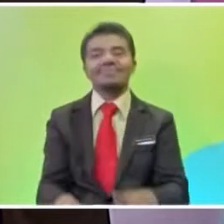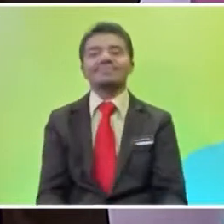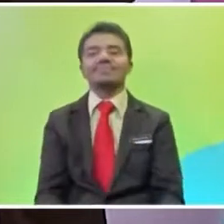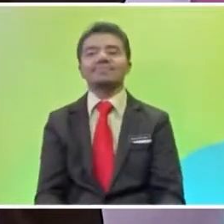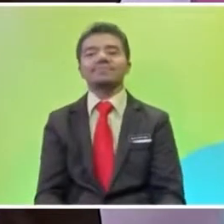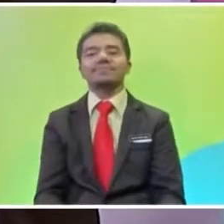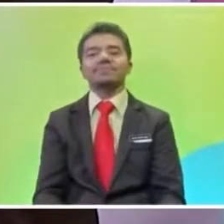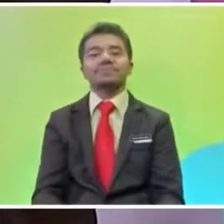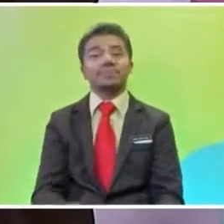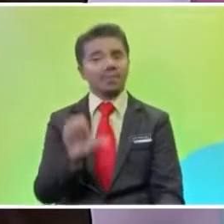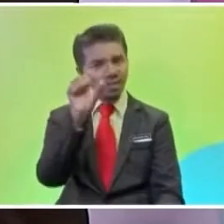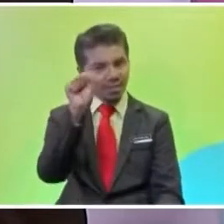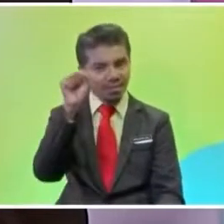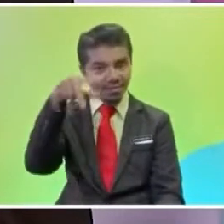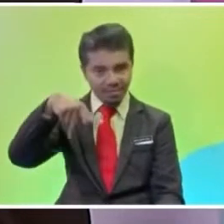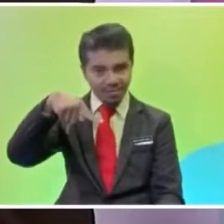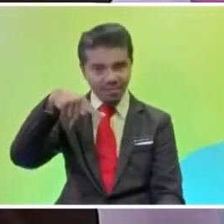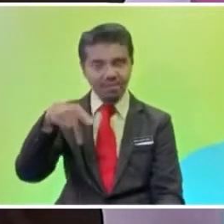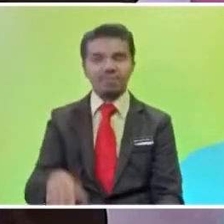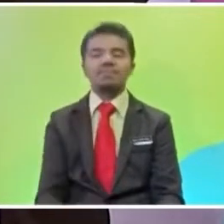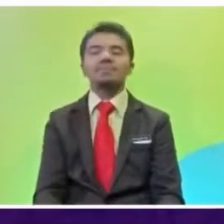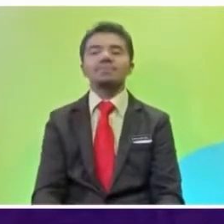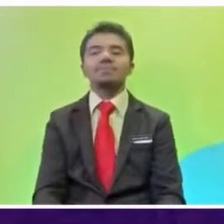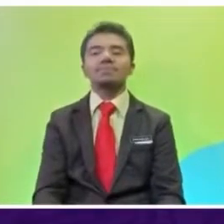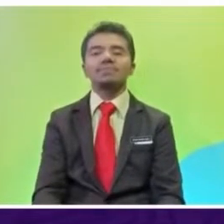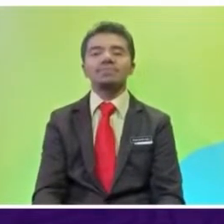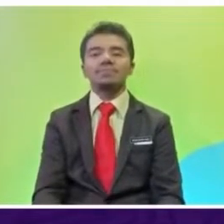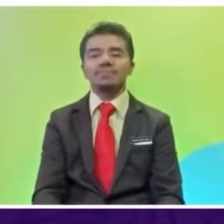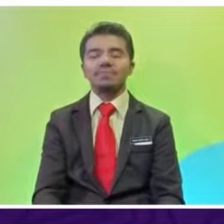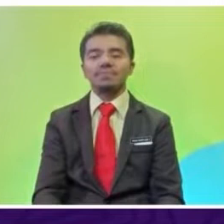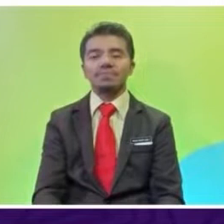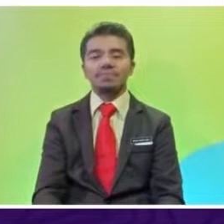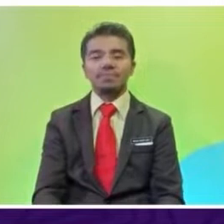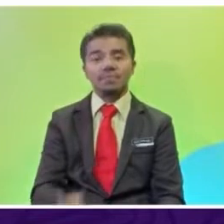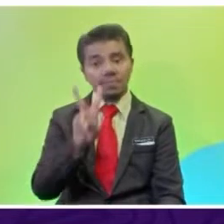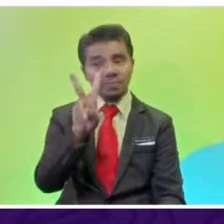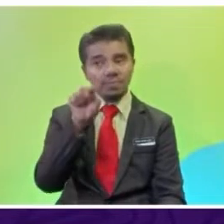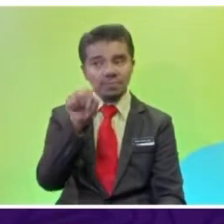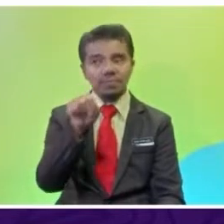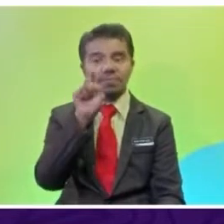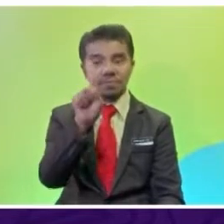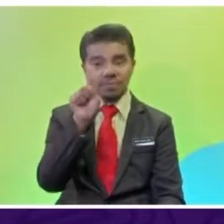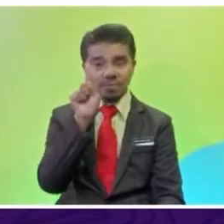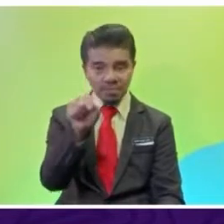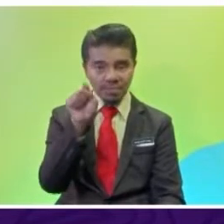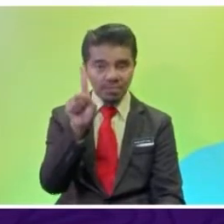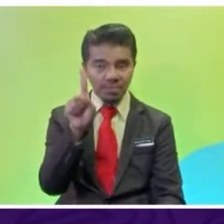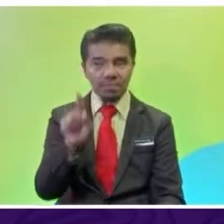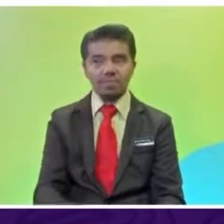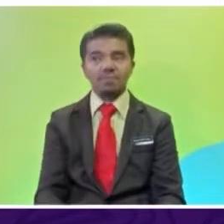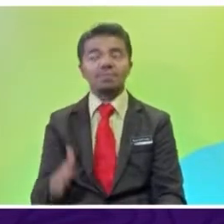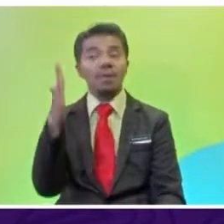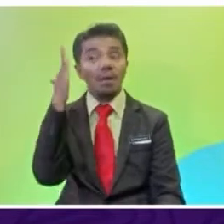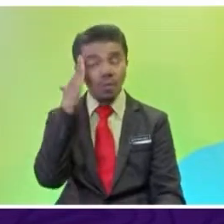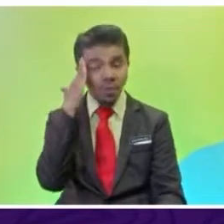standar pembelajarannya Oke standar pembelajaran untuk topik ini dua populer satu populasi satu yaitu mengetahui